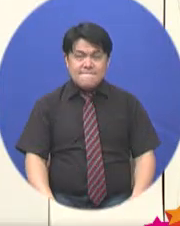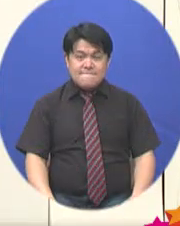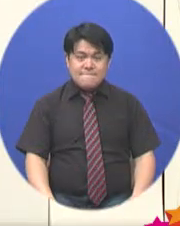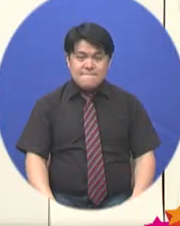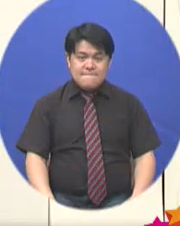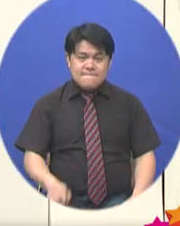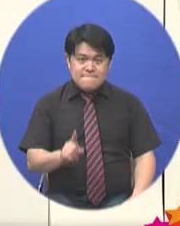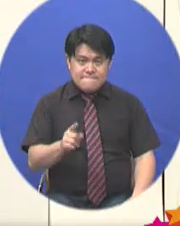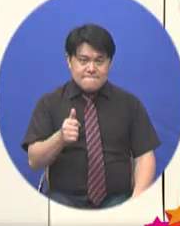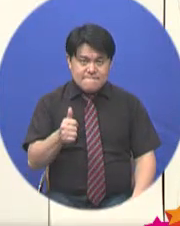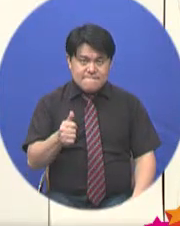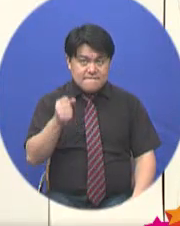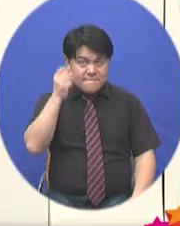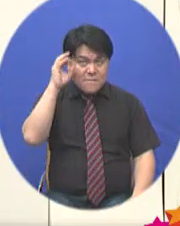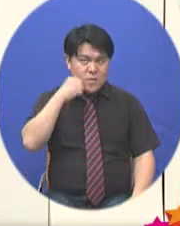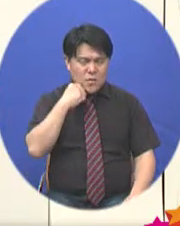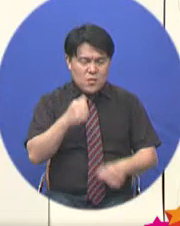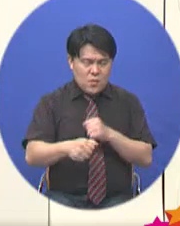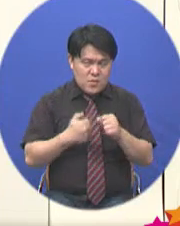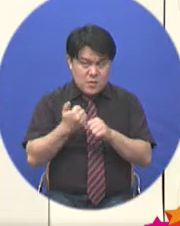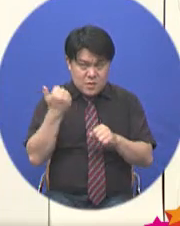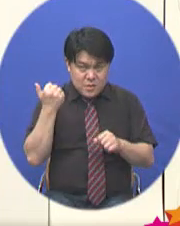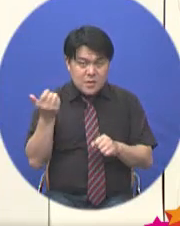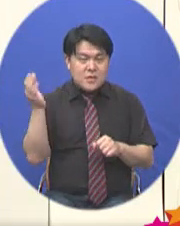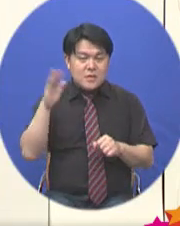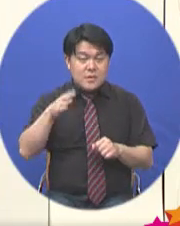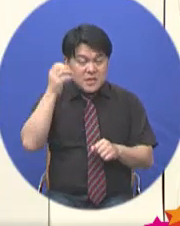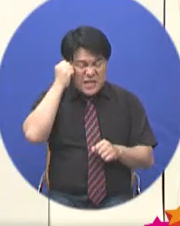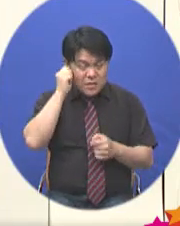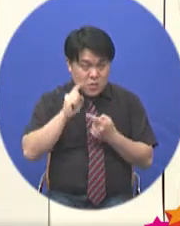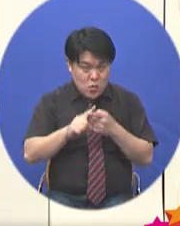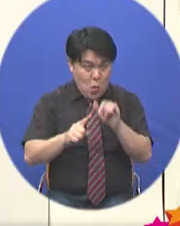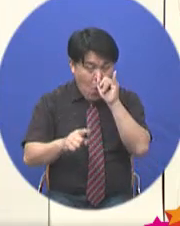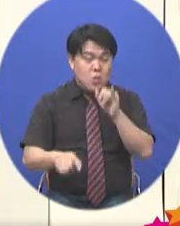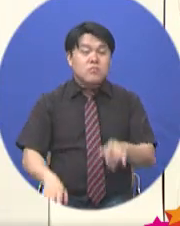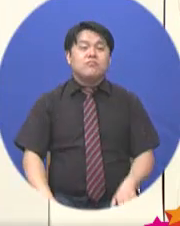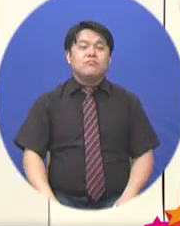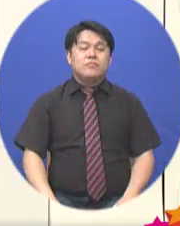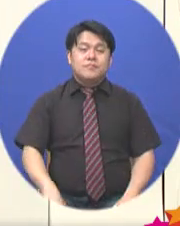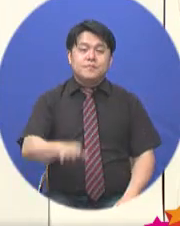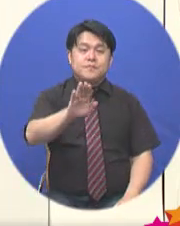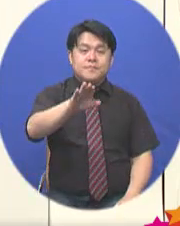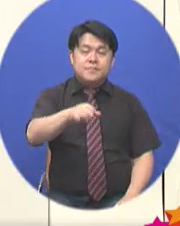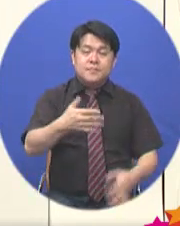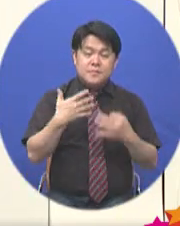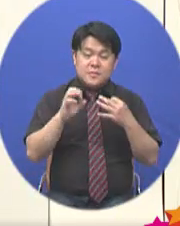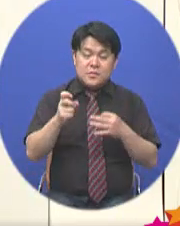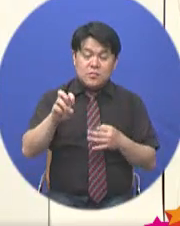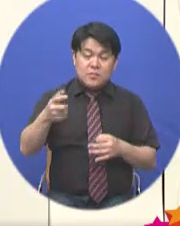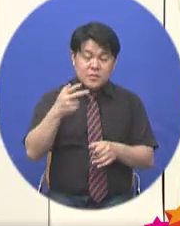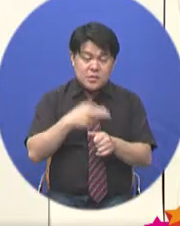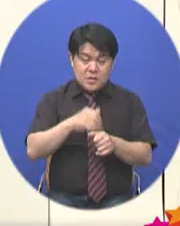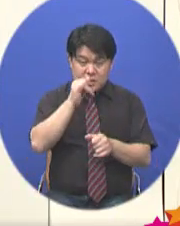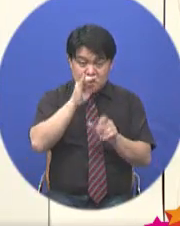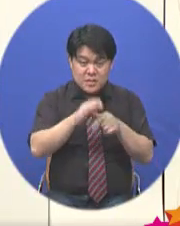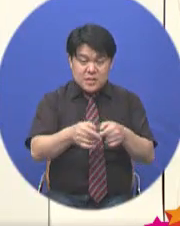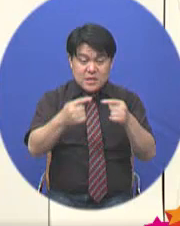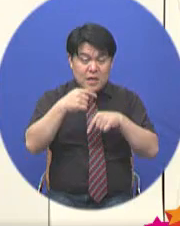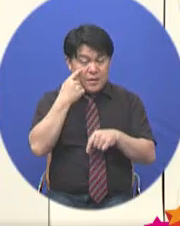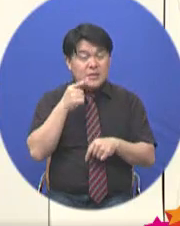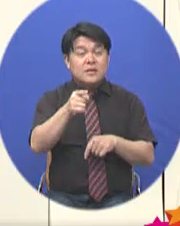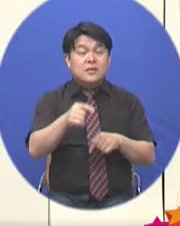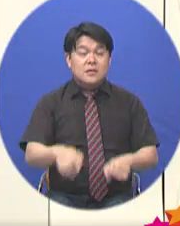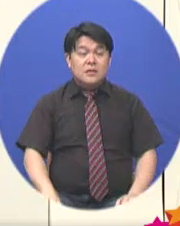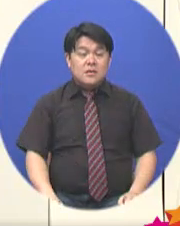이게 이제 저 한 50년이 됐는데도. 아, 그러셨군요. 그 김영만 선생님 나오셨을 때 한번 나오시지 왜 안